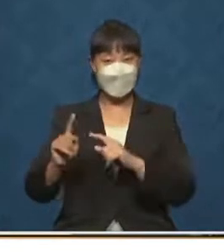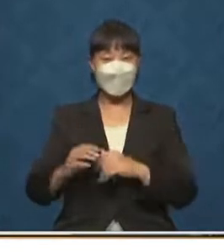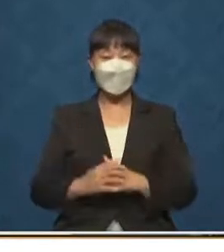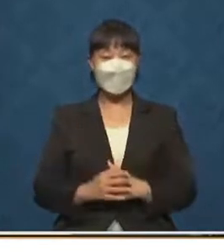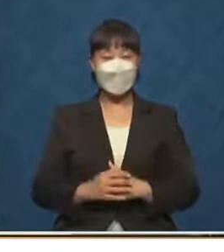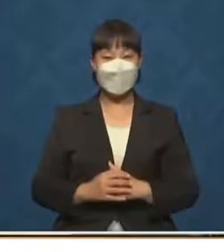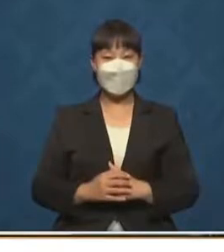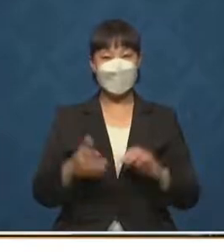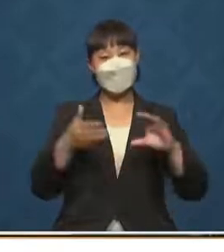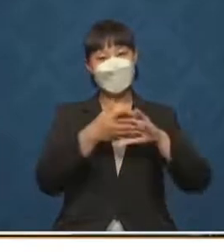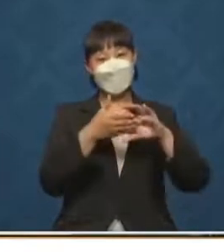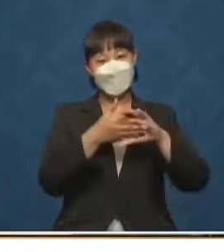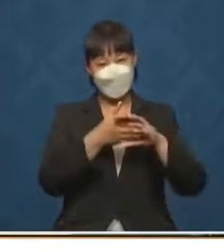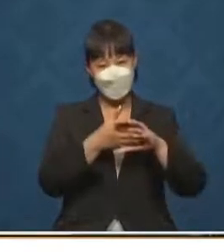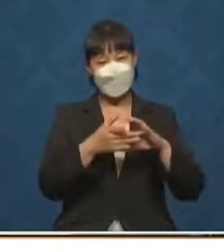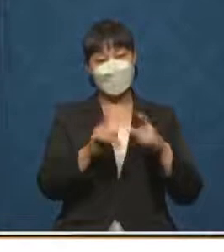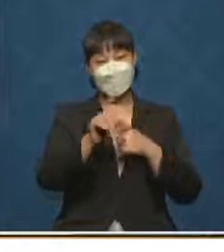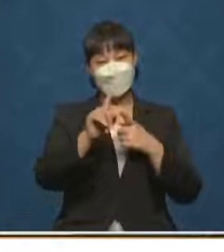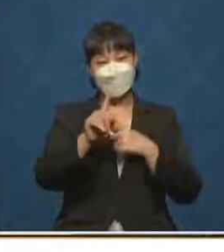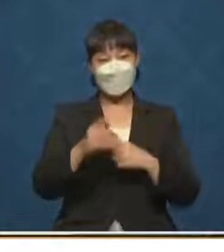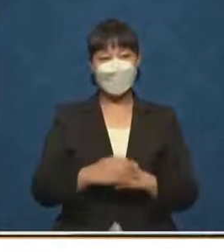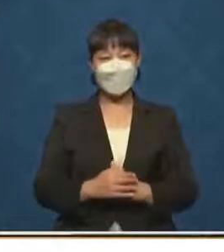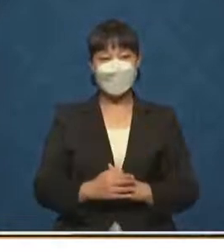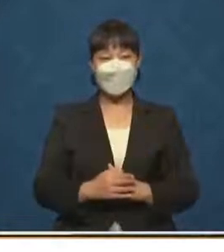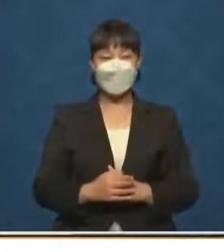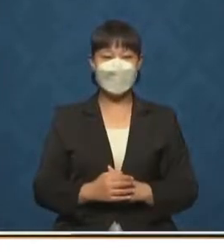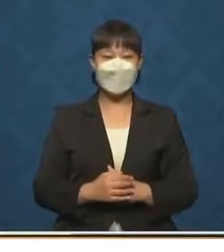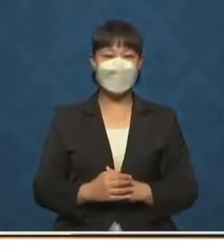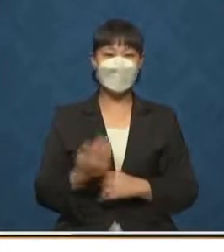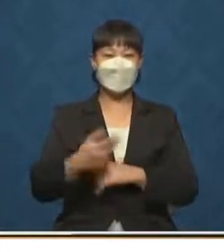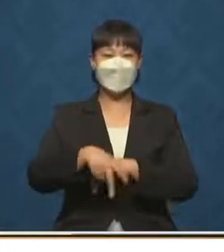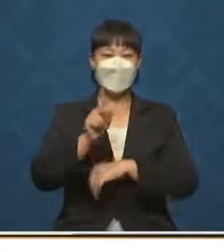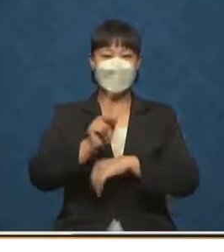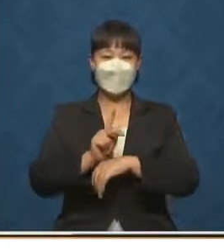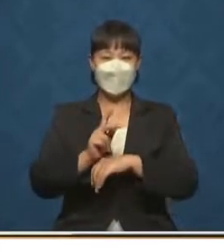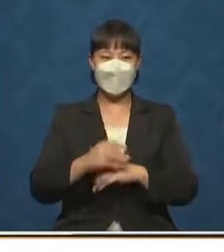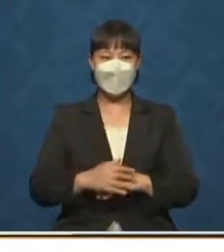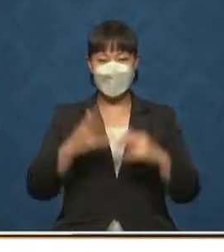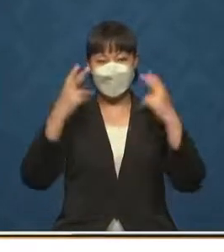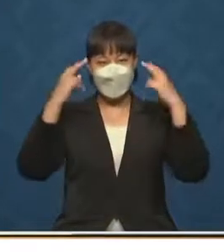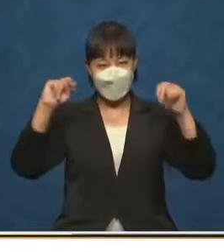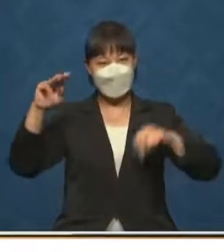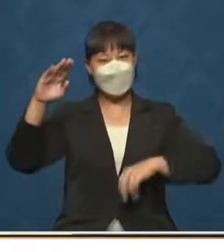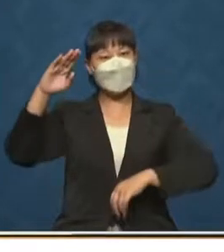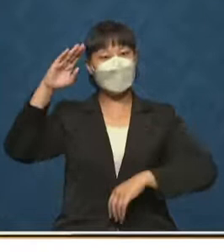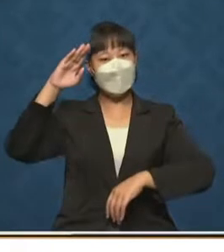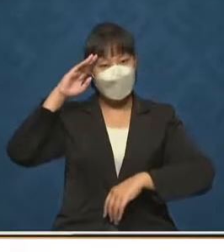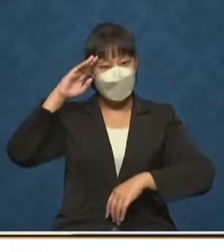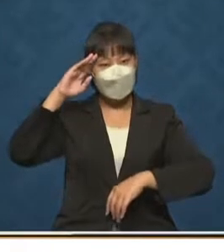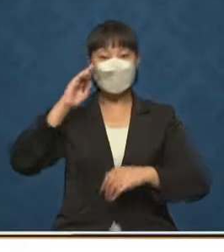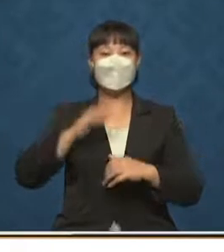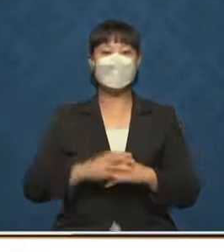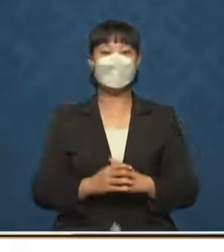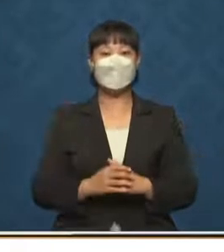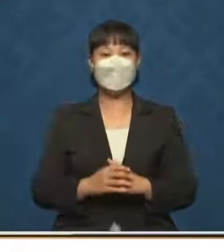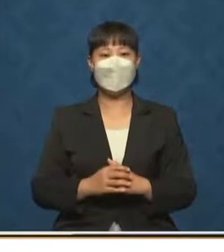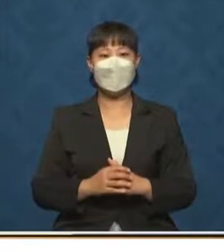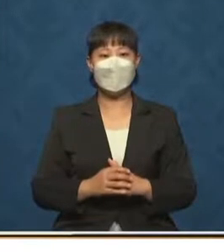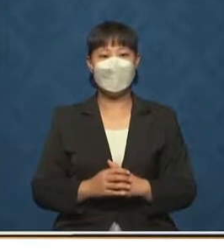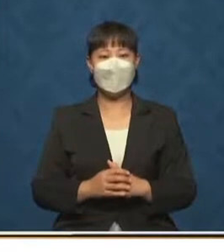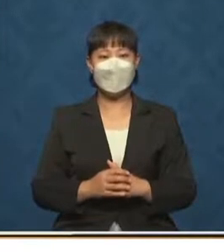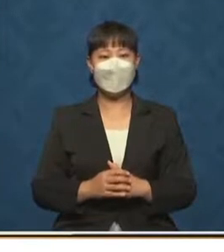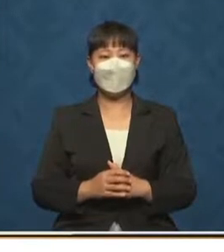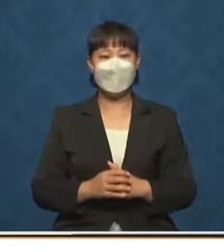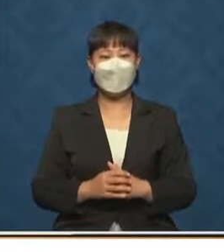ขออย่จขึ้สายแนทหนึครับธรรธานครับผลเอกประยุทจันโอชาเป็นนายกรัฐมนตรี